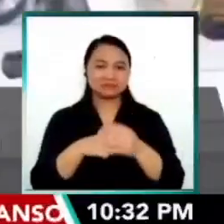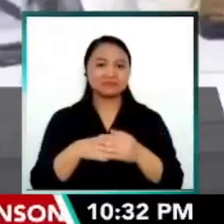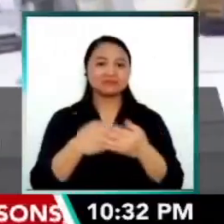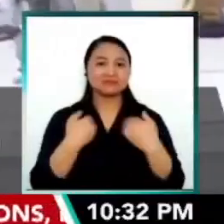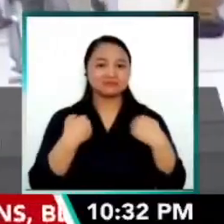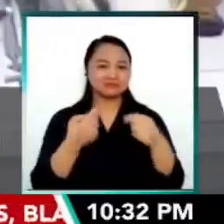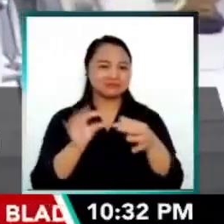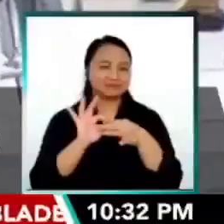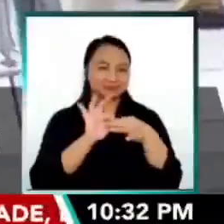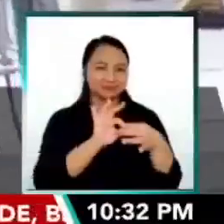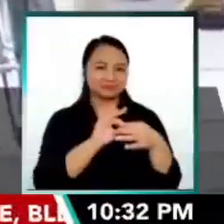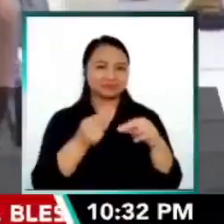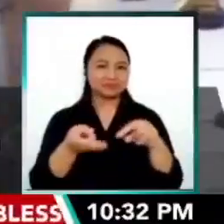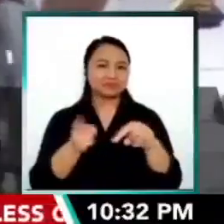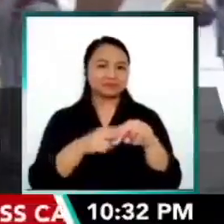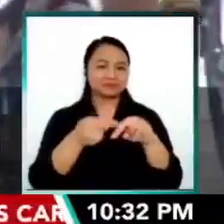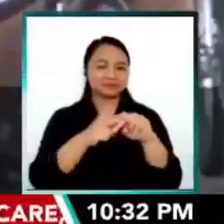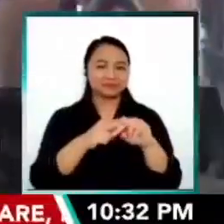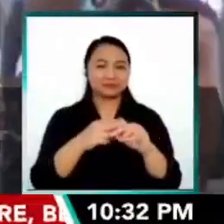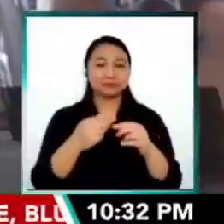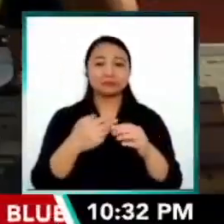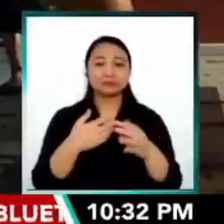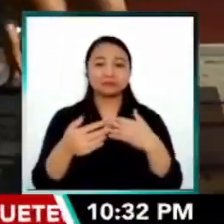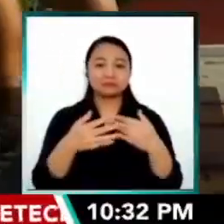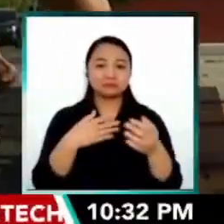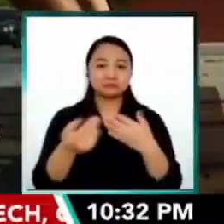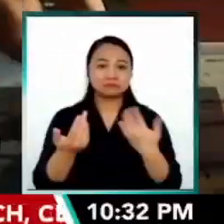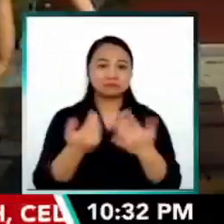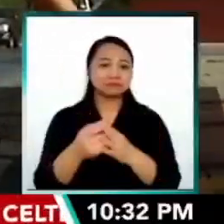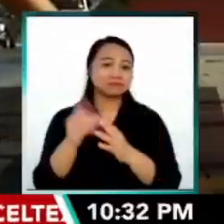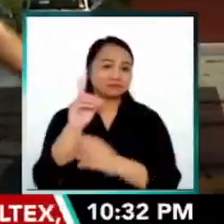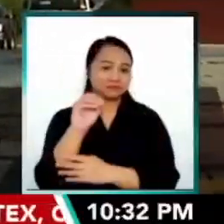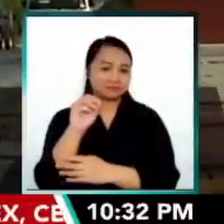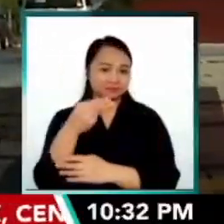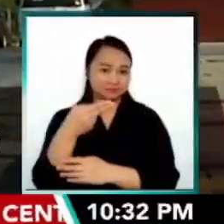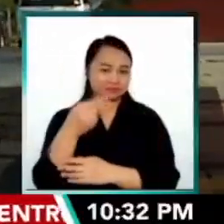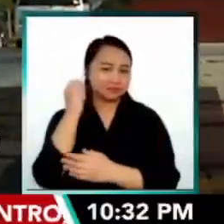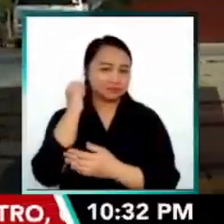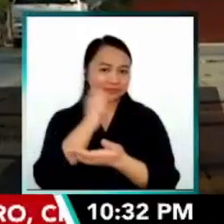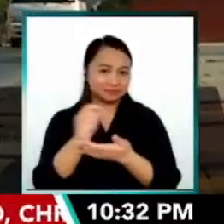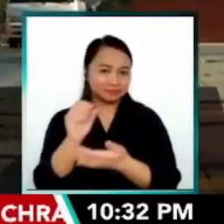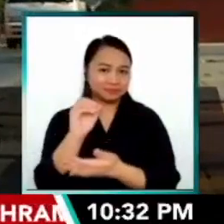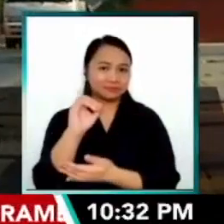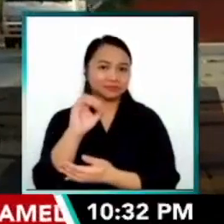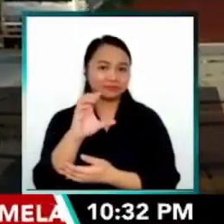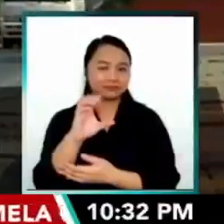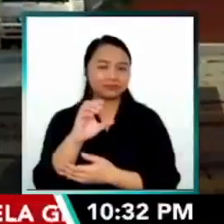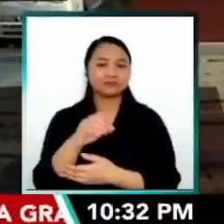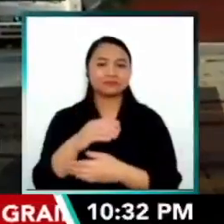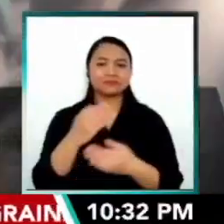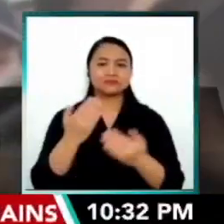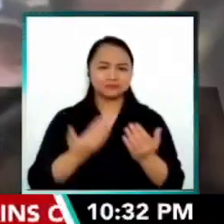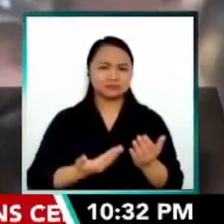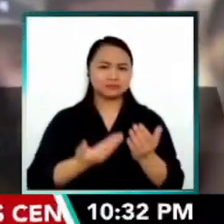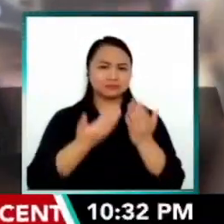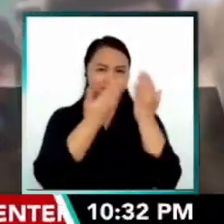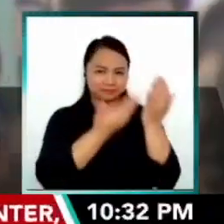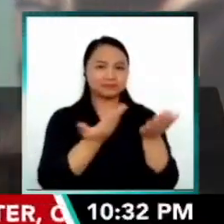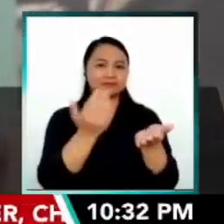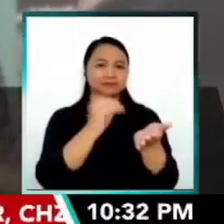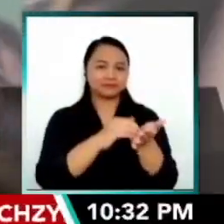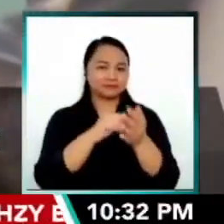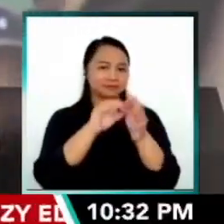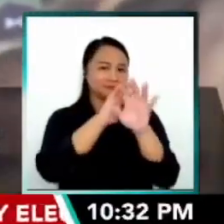Pagtitiyak naman ni DOH OIC Dr. Maria Rosario Vergere, hindi magdadalawang isip ang DOH na imungkahi o require